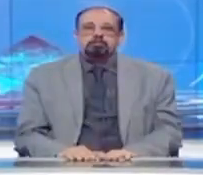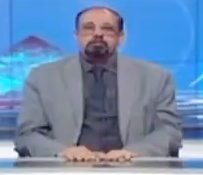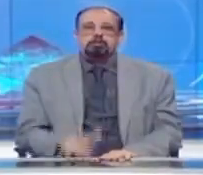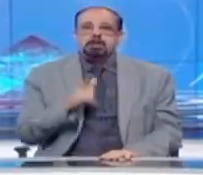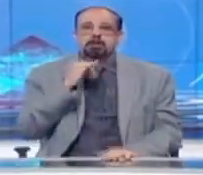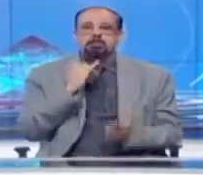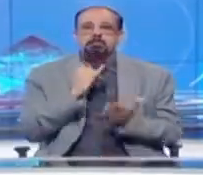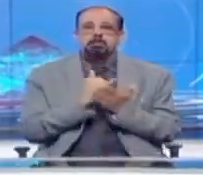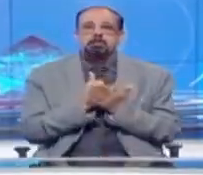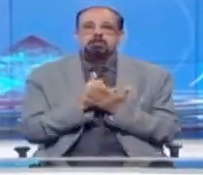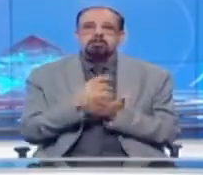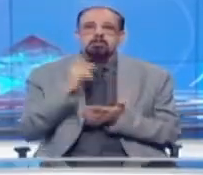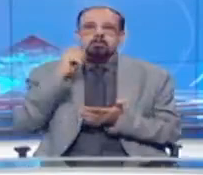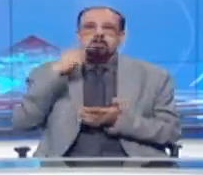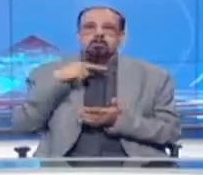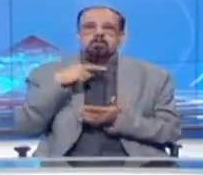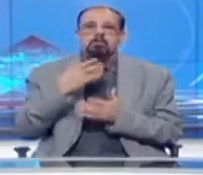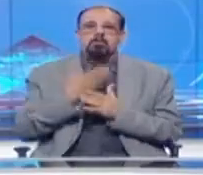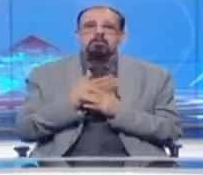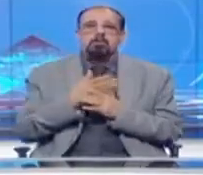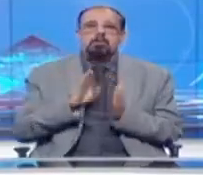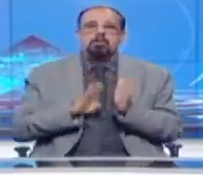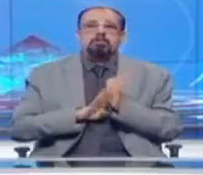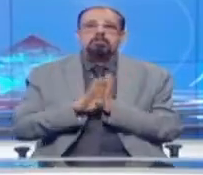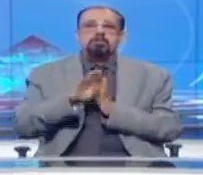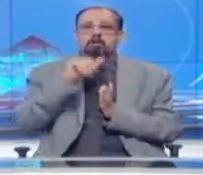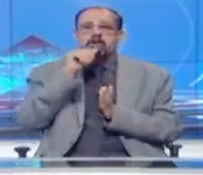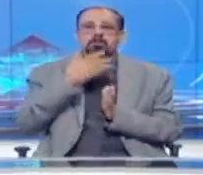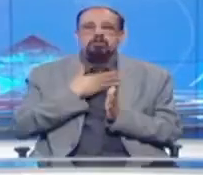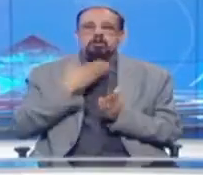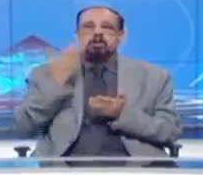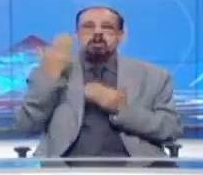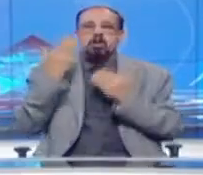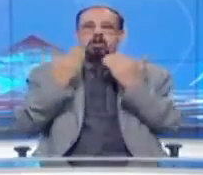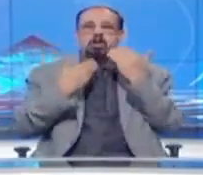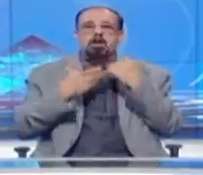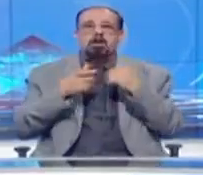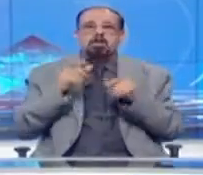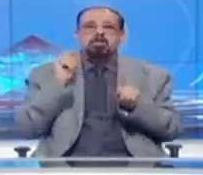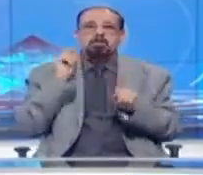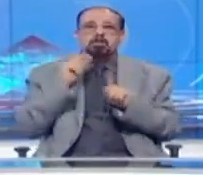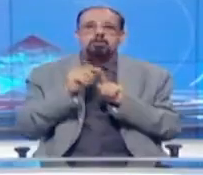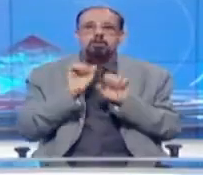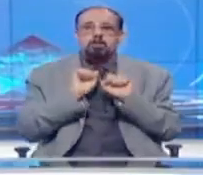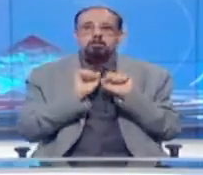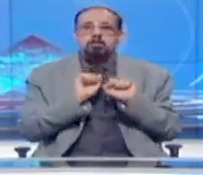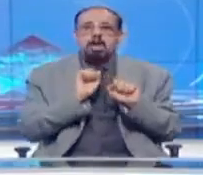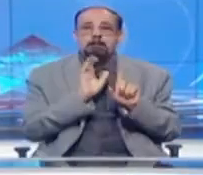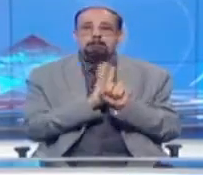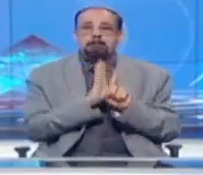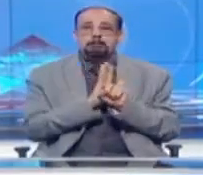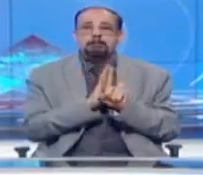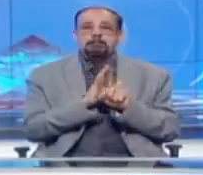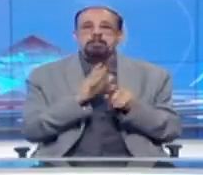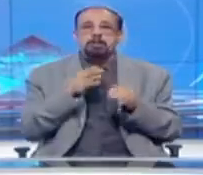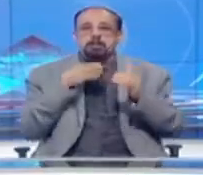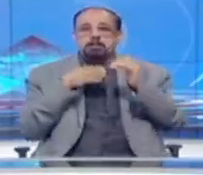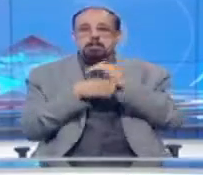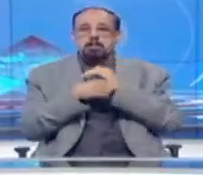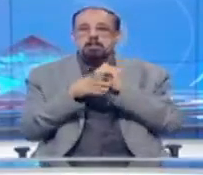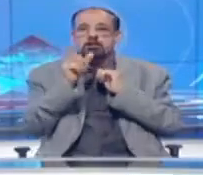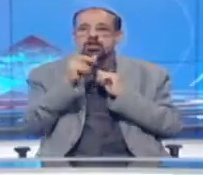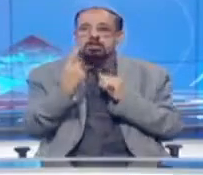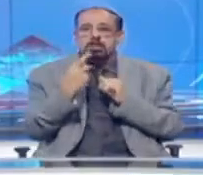قال مسؤولون أوكرانيون محليون إن صاروخا روسيا أصاب نقطة محصنة أقيمت لتوفير ملاذ